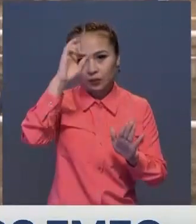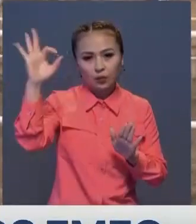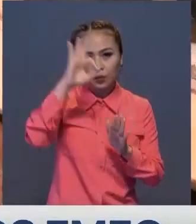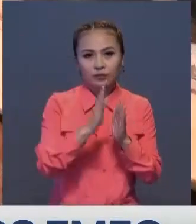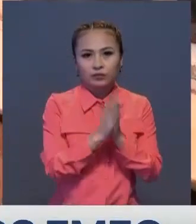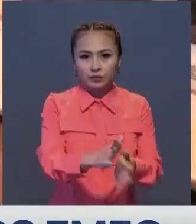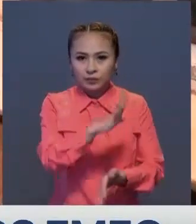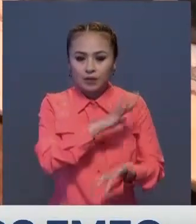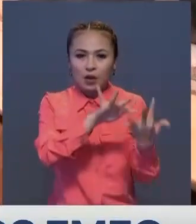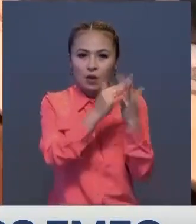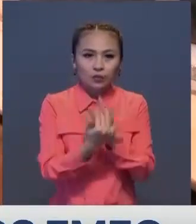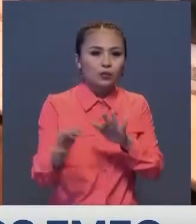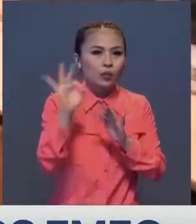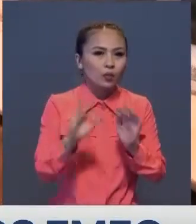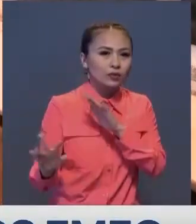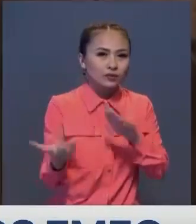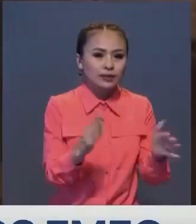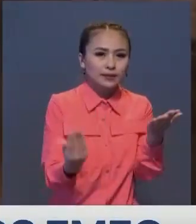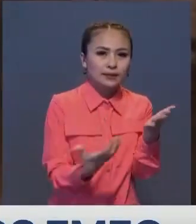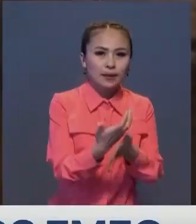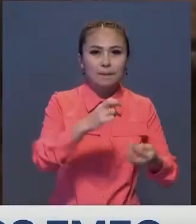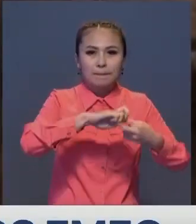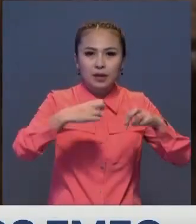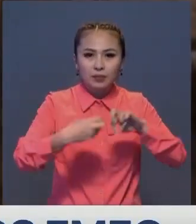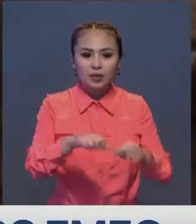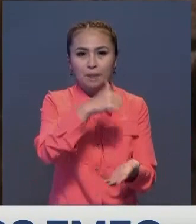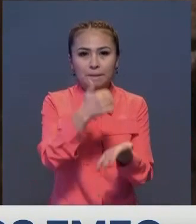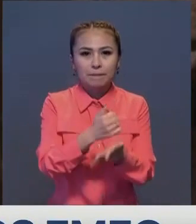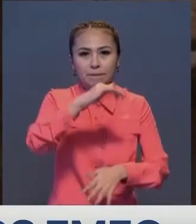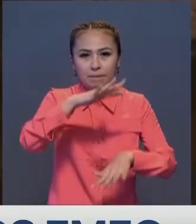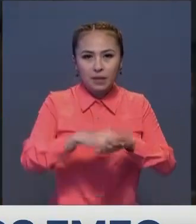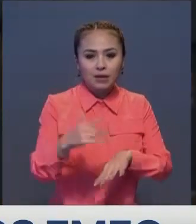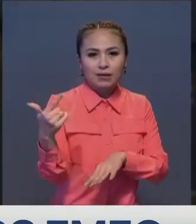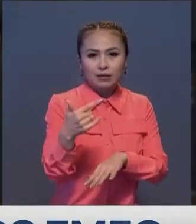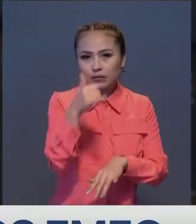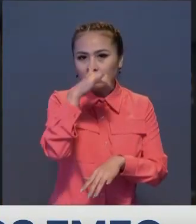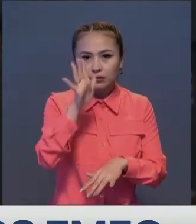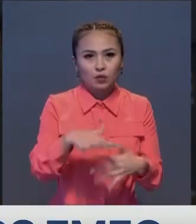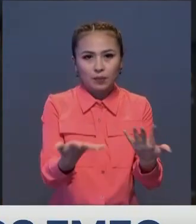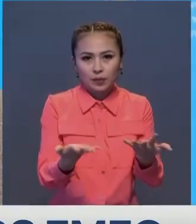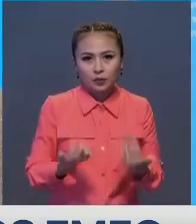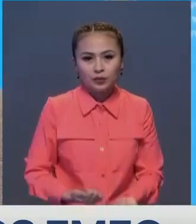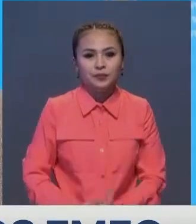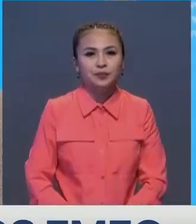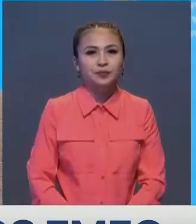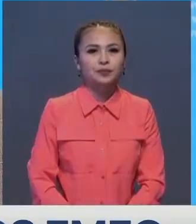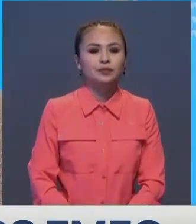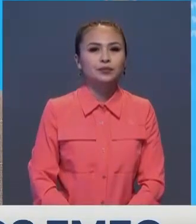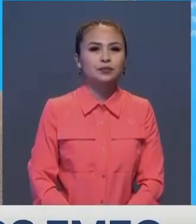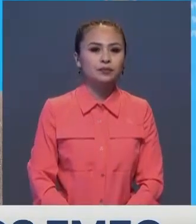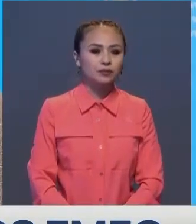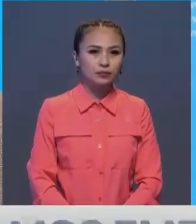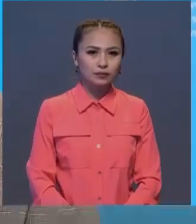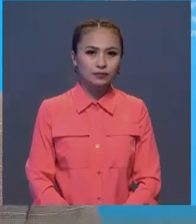жолдады. Ауылдағы шаруаларға несие берудегі басты проблема – банктер кепілзатты қабылдамайды. Пандемия кезінде кіші және